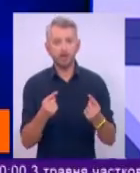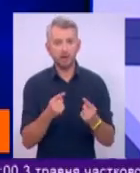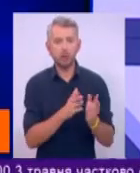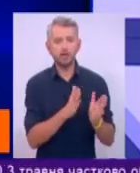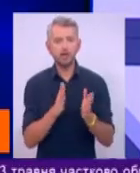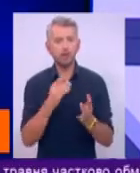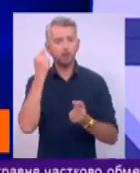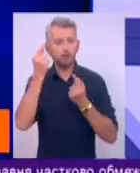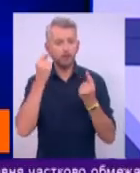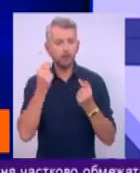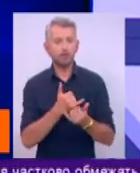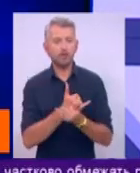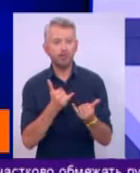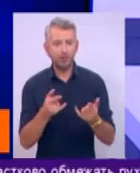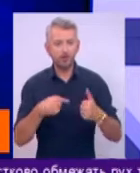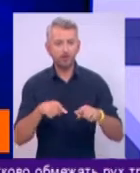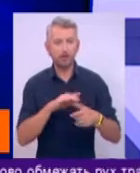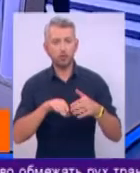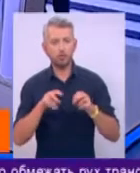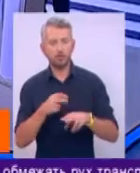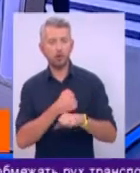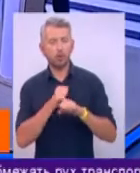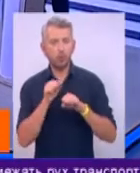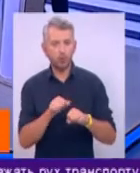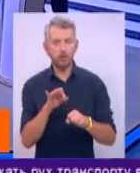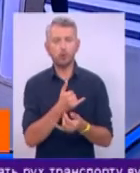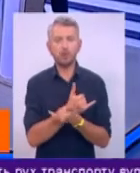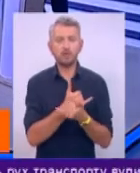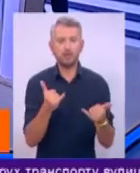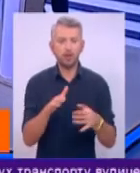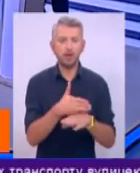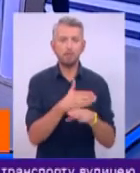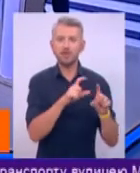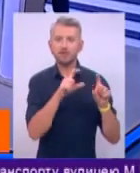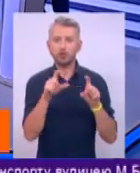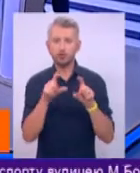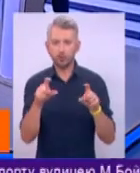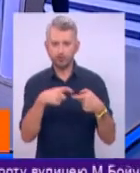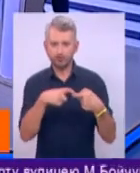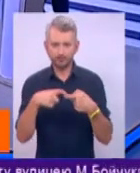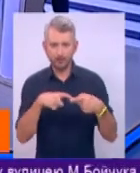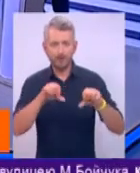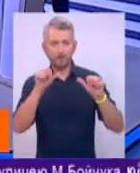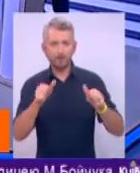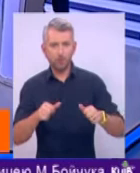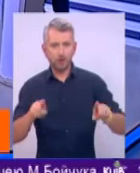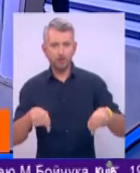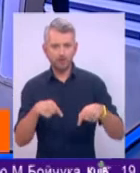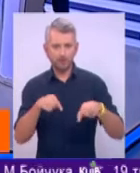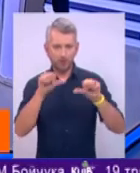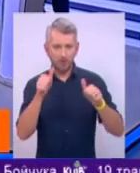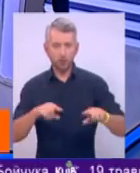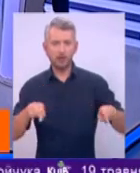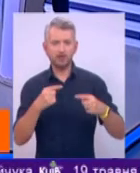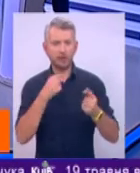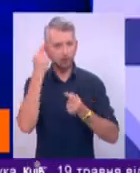системи психологічного забезпечення сектору безпеки і оборони, про забезпечення міжвідомчого формату організації психологічної